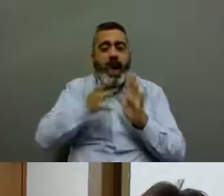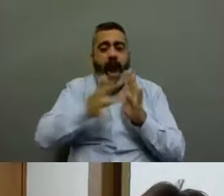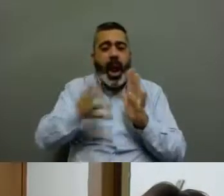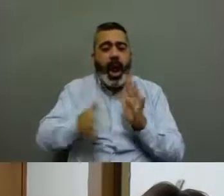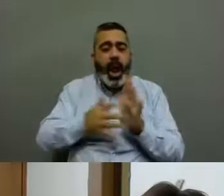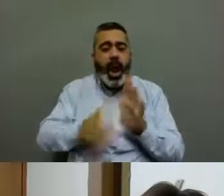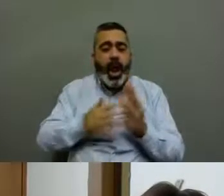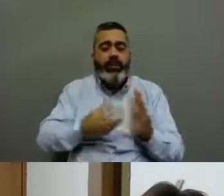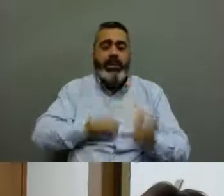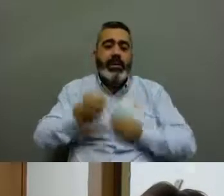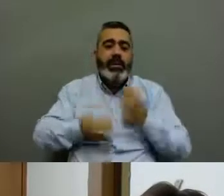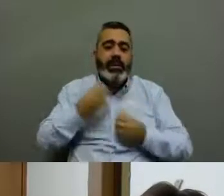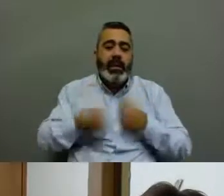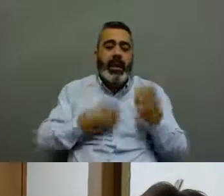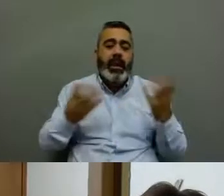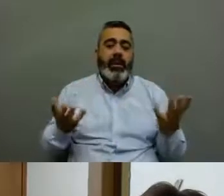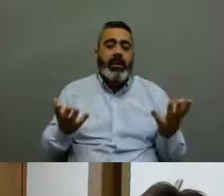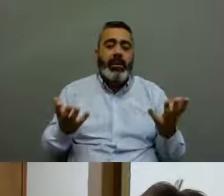μου συναισθήματα.